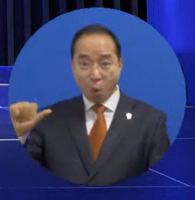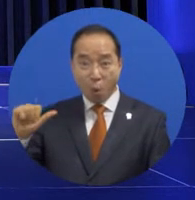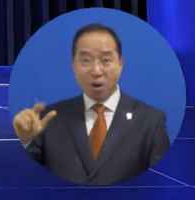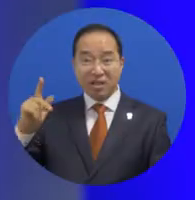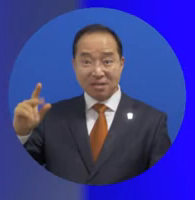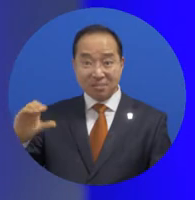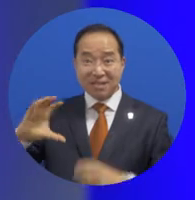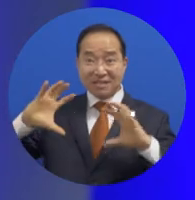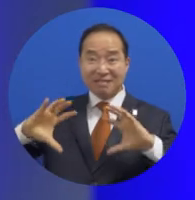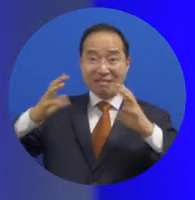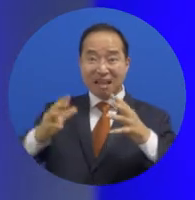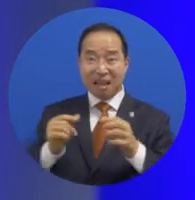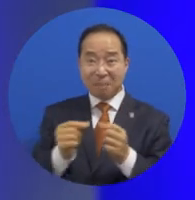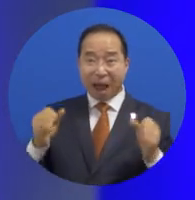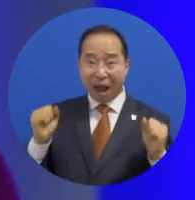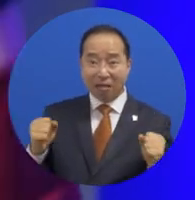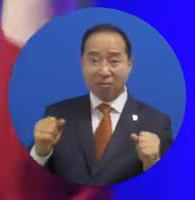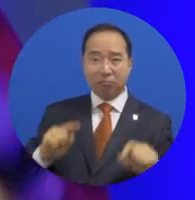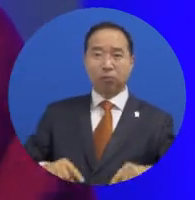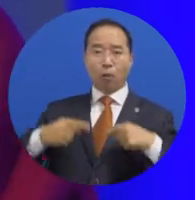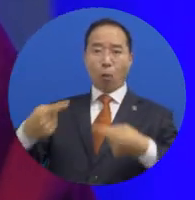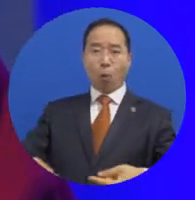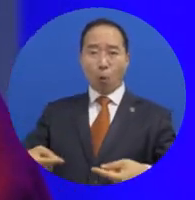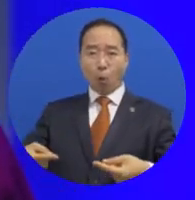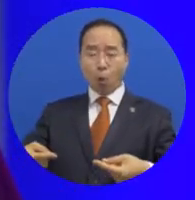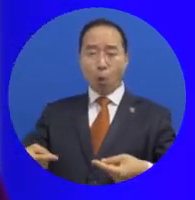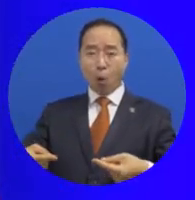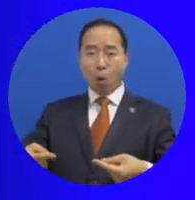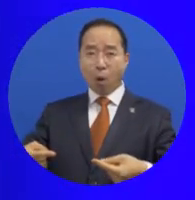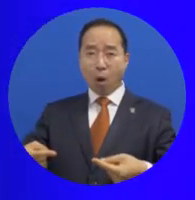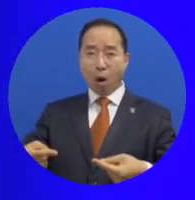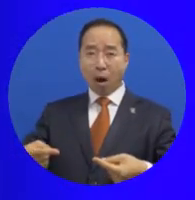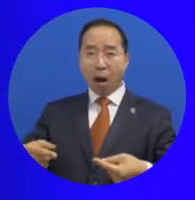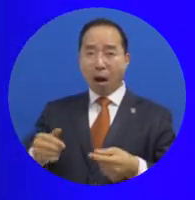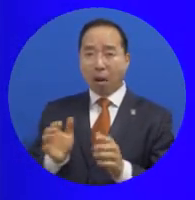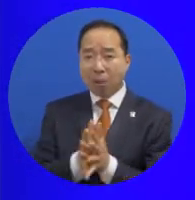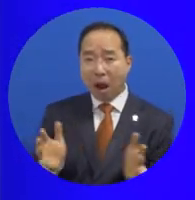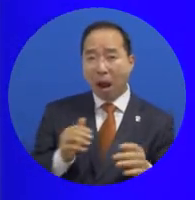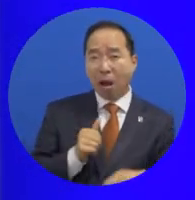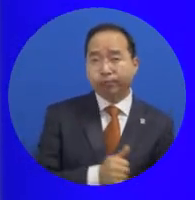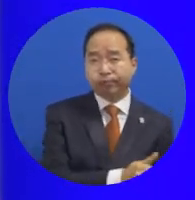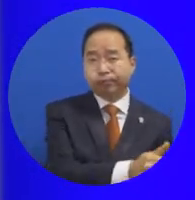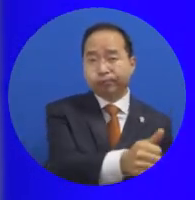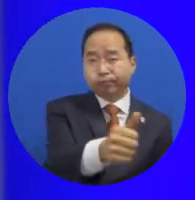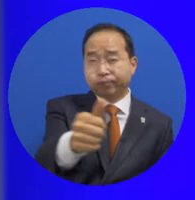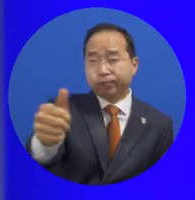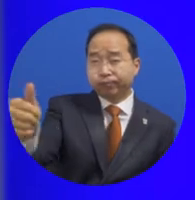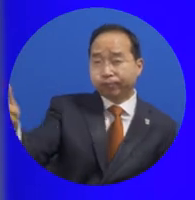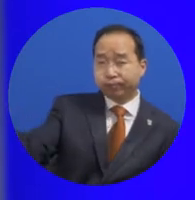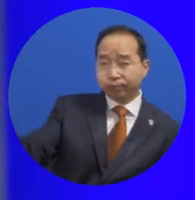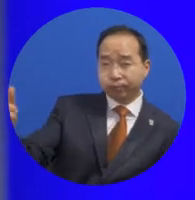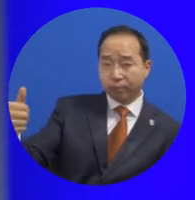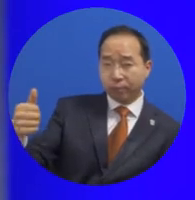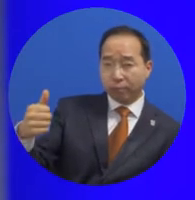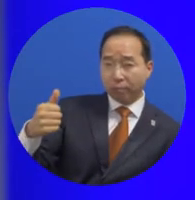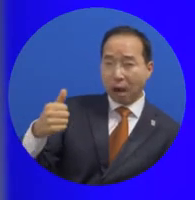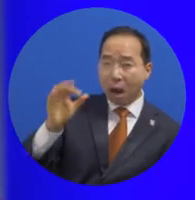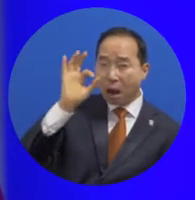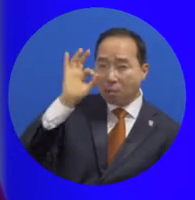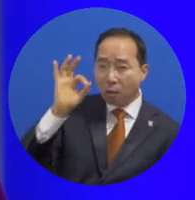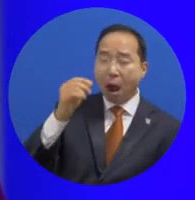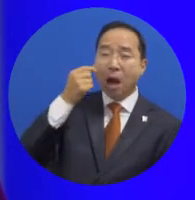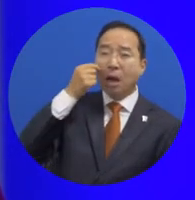이룩합니다. 꼬린 지점에서 저 멀리서 들어오는 걸 보고 살짝 눈물이 났습니다. 왜? 사람은